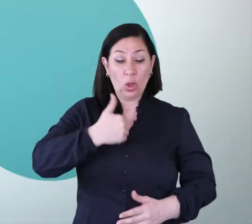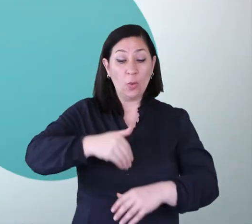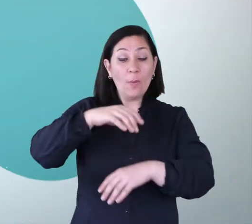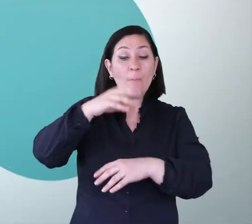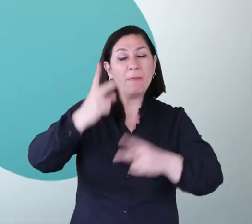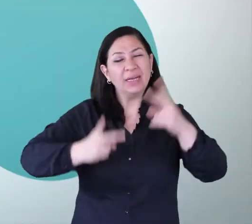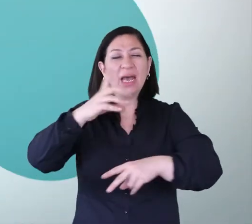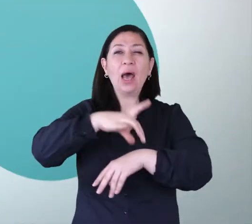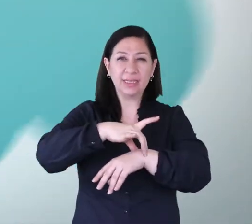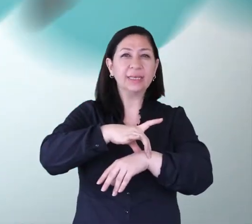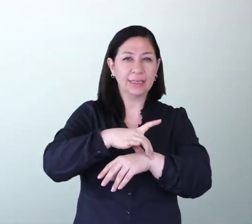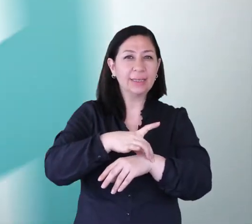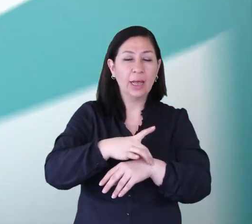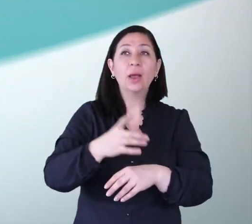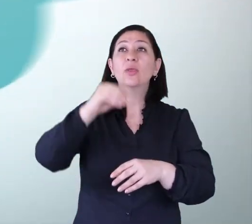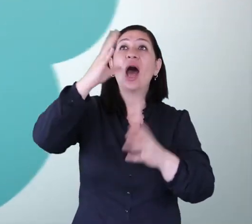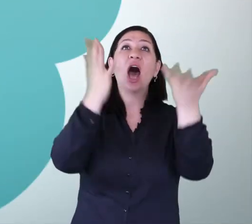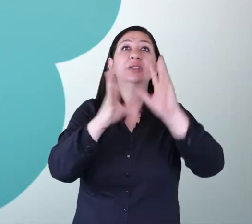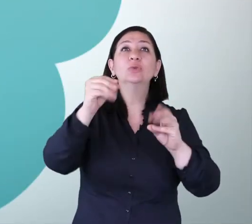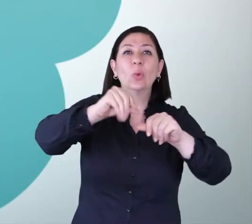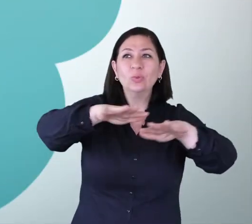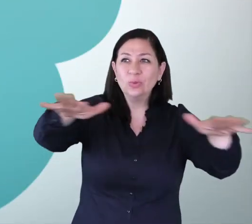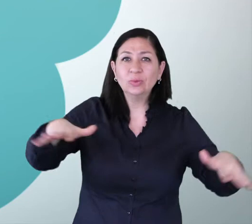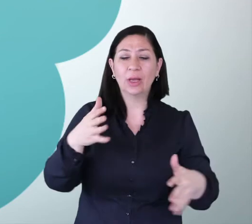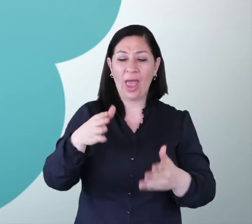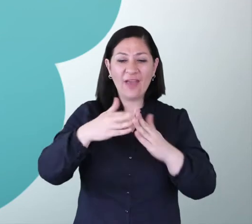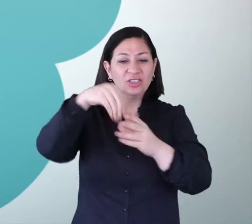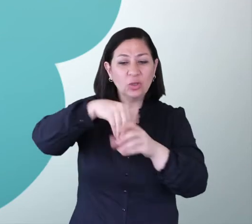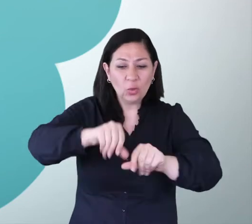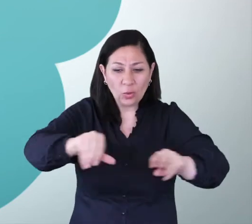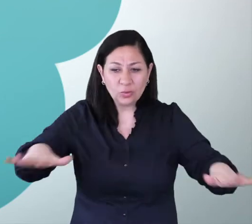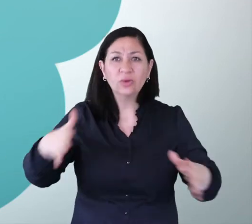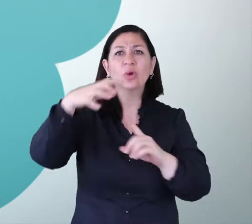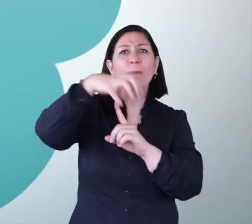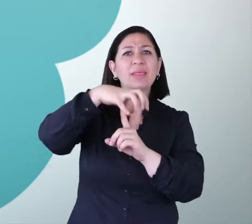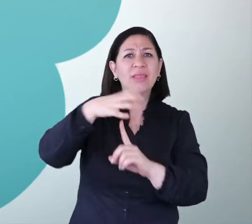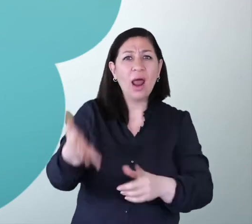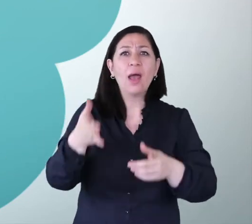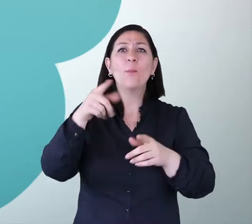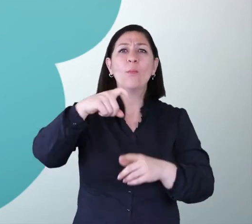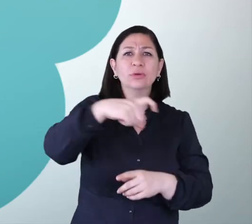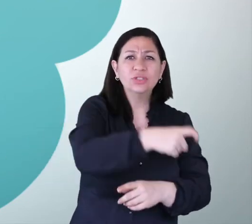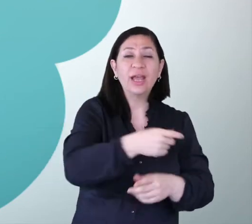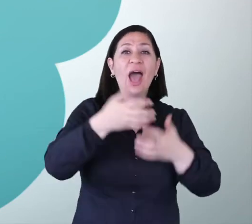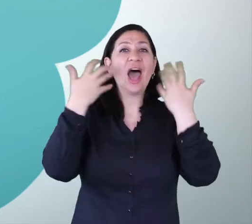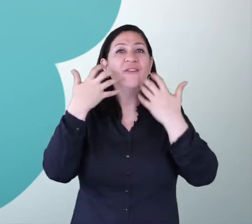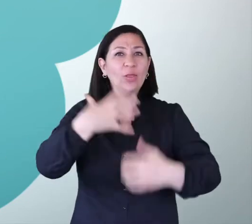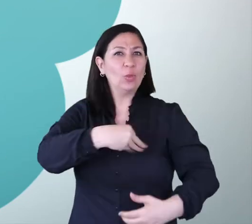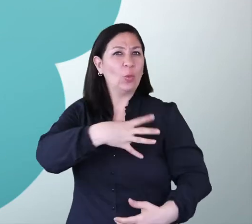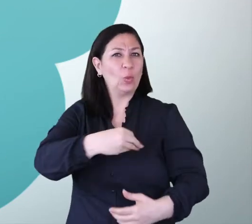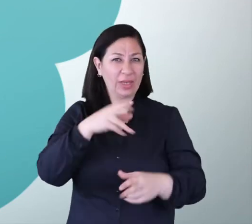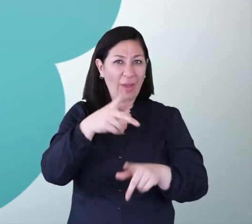solunum yolunun bazı enfeksiyonları, polenler, ev tozu akarları, küf mantarı sporları, hamam böceği, hayvan tüyleri